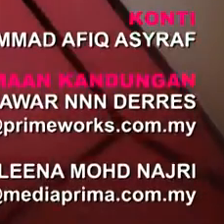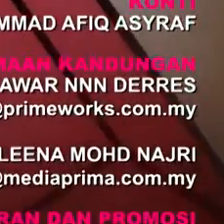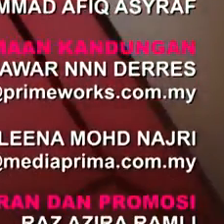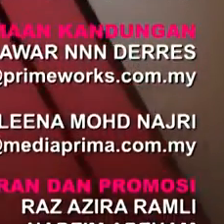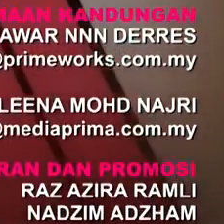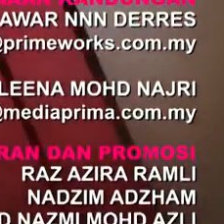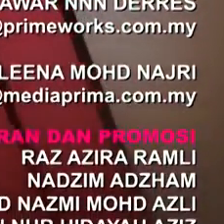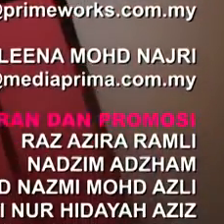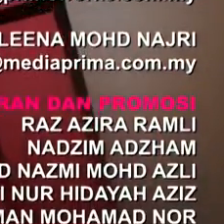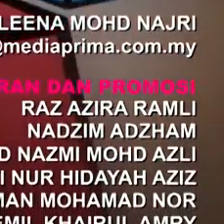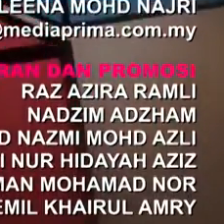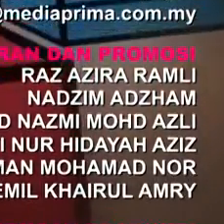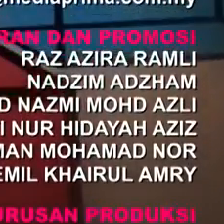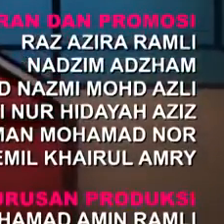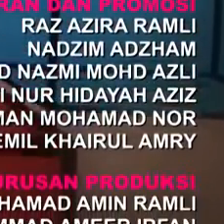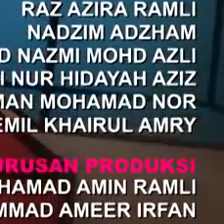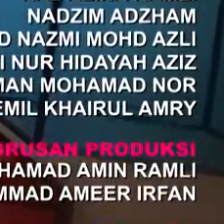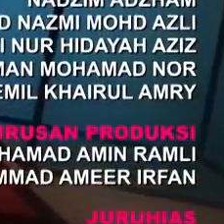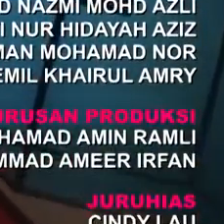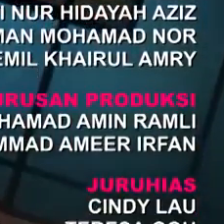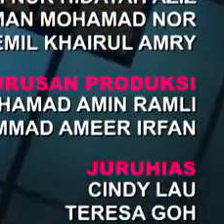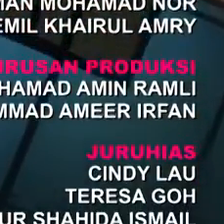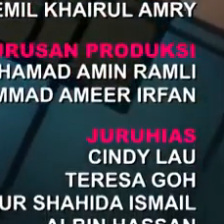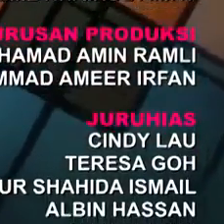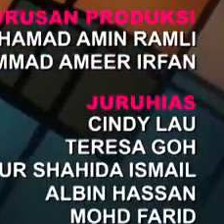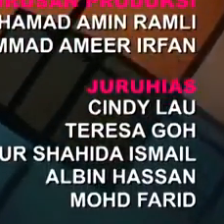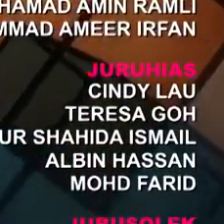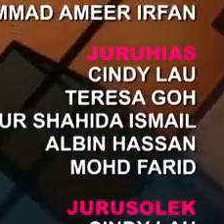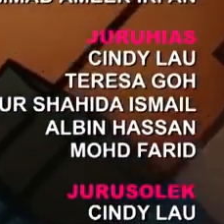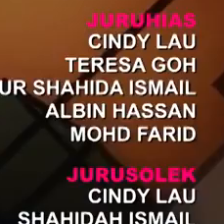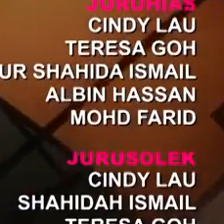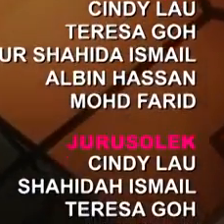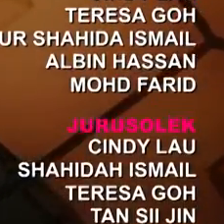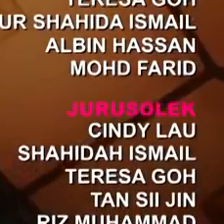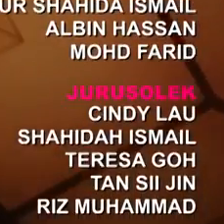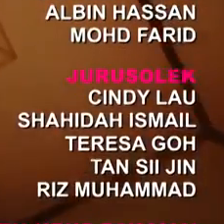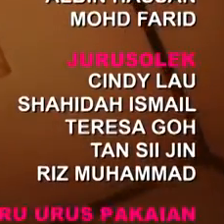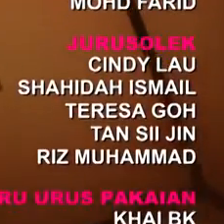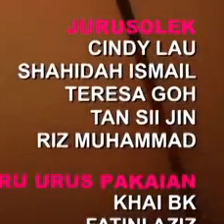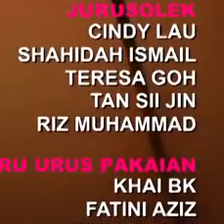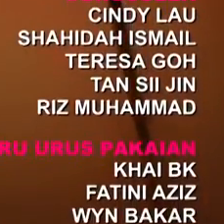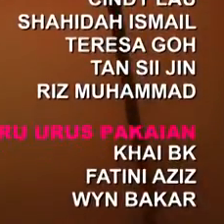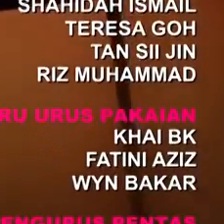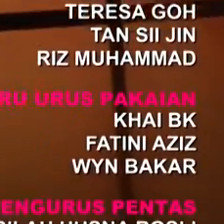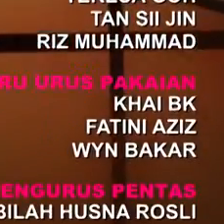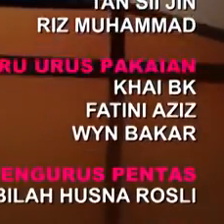pun. Sini. Saya. S-A bunyi dia. Sa.